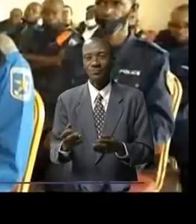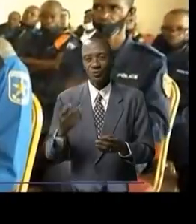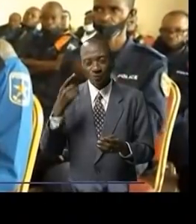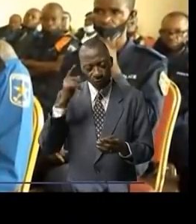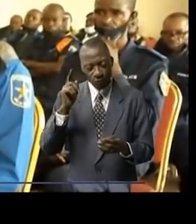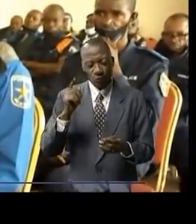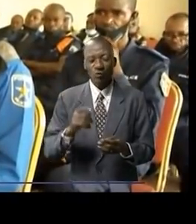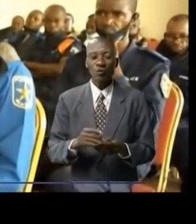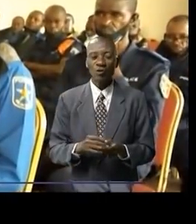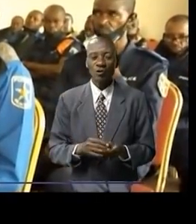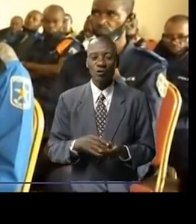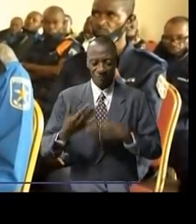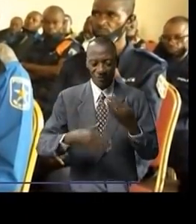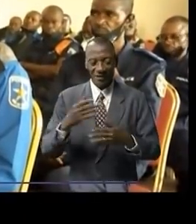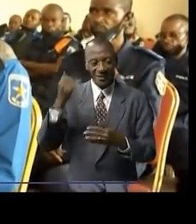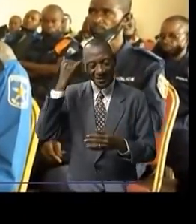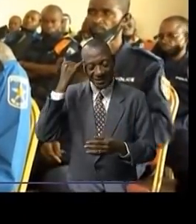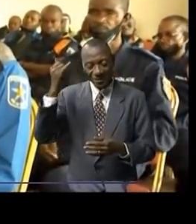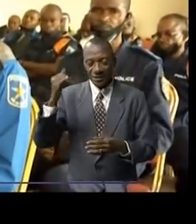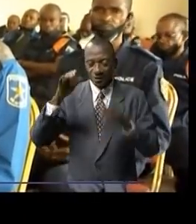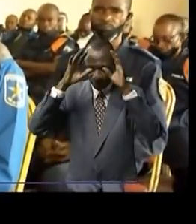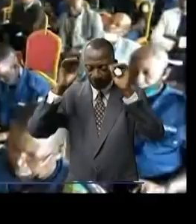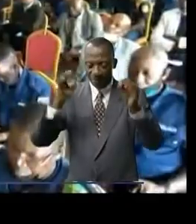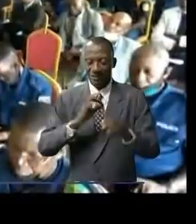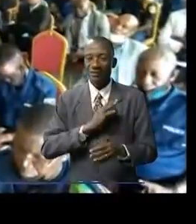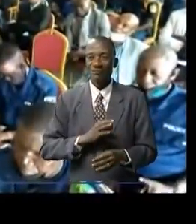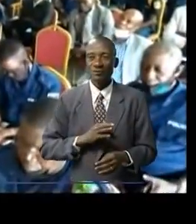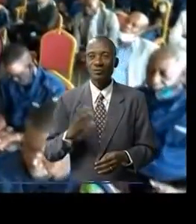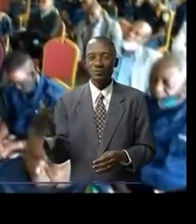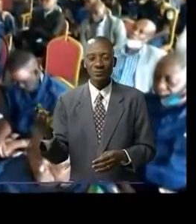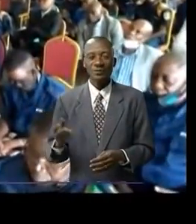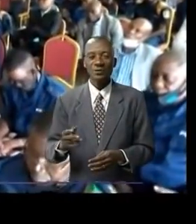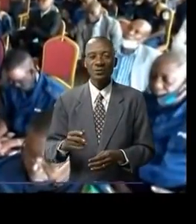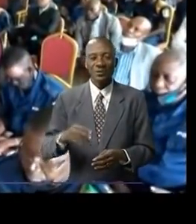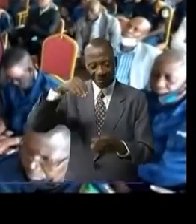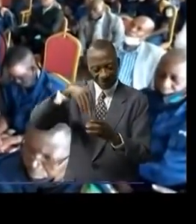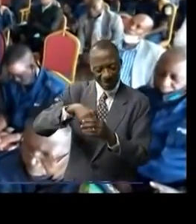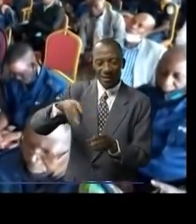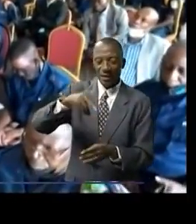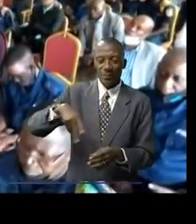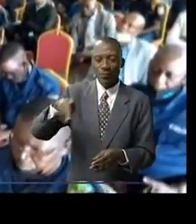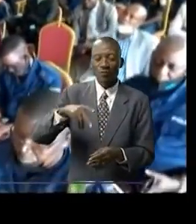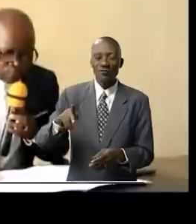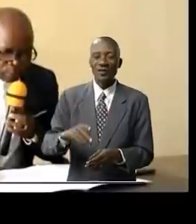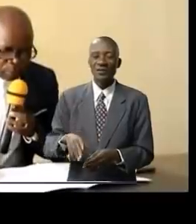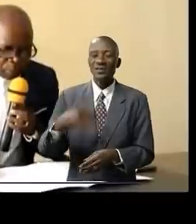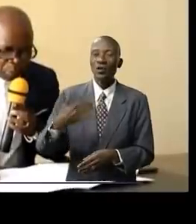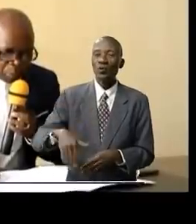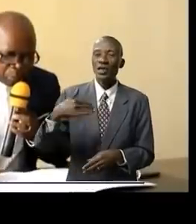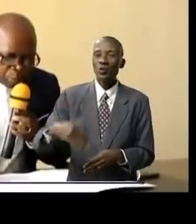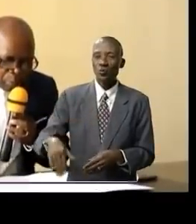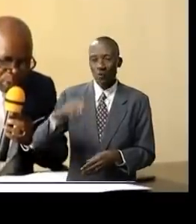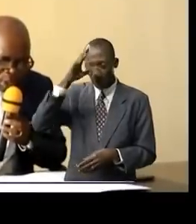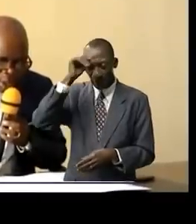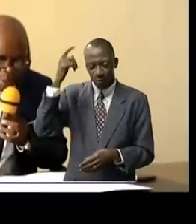Tshilombo. Cette matinée, organisée à Bandundu-Ville, chef-lieu de la province de Kwilu, a été donc lancée par le vice-gouverneur de province,